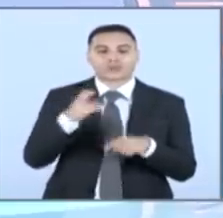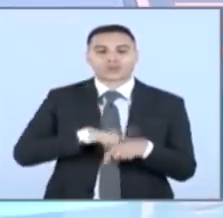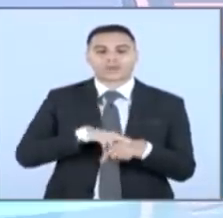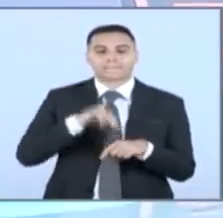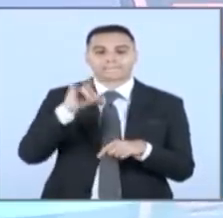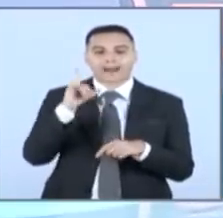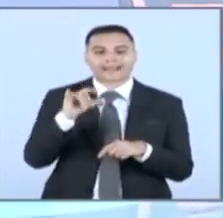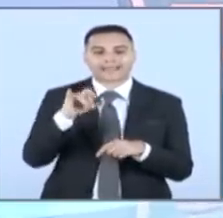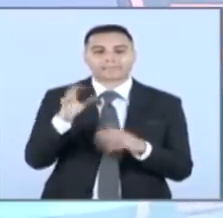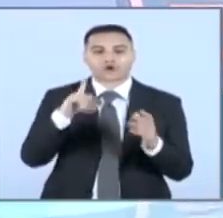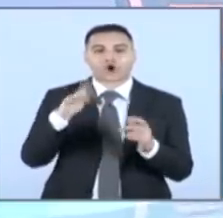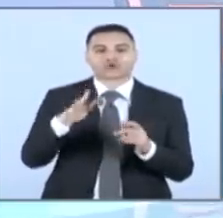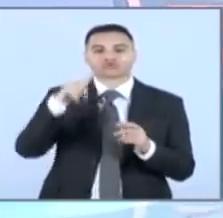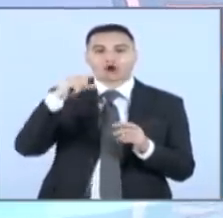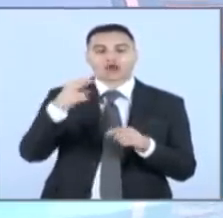حلاوة.